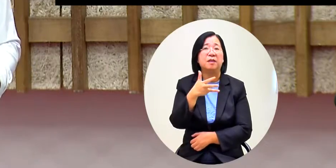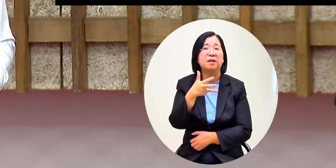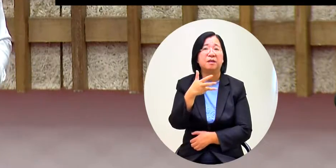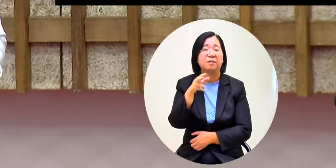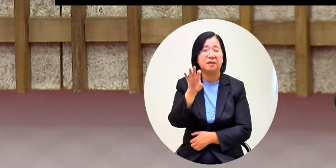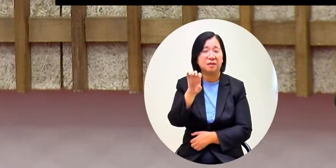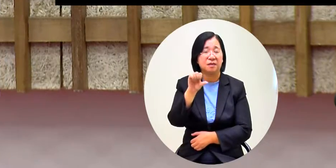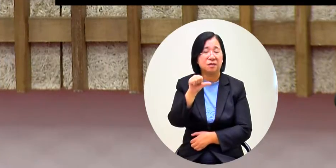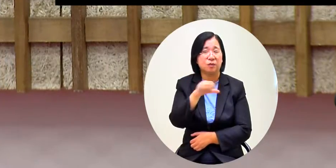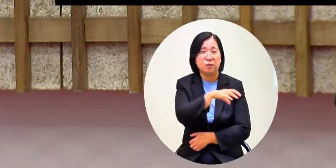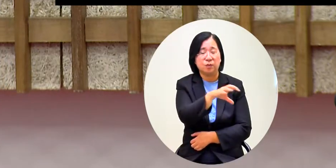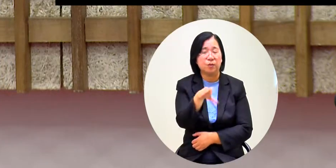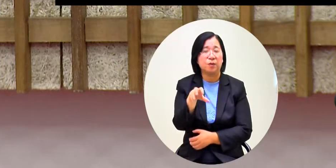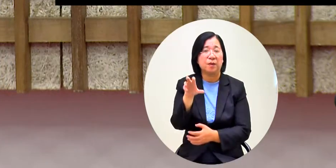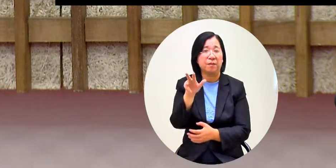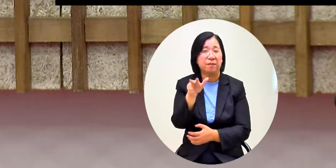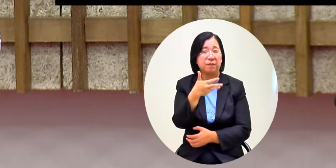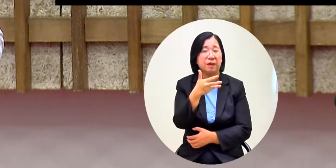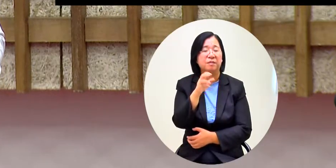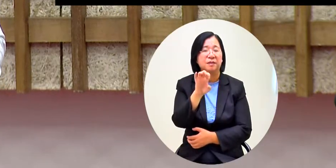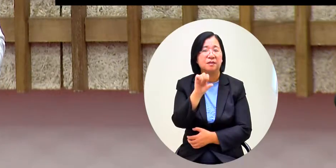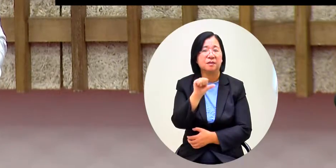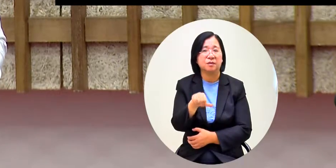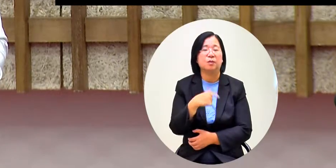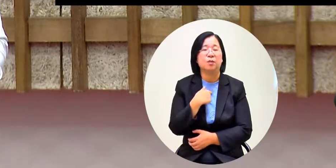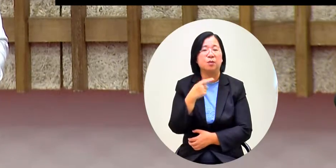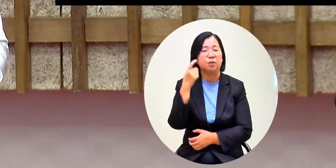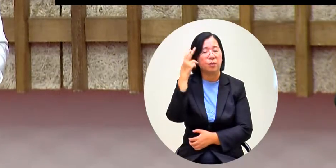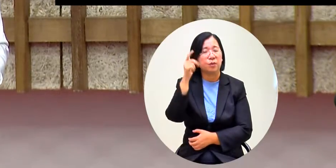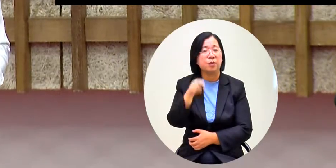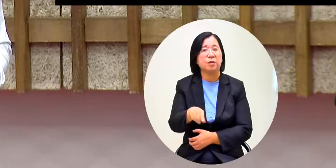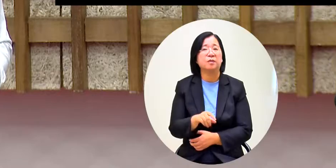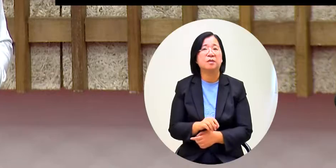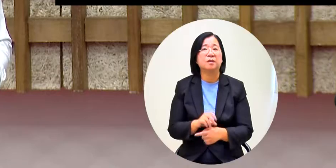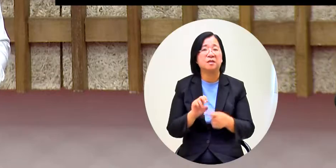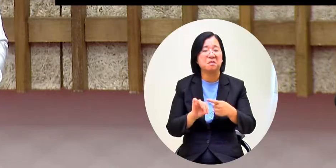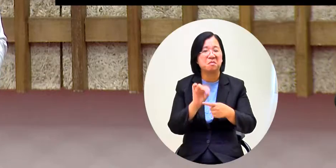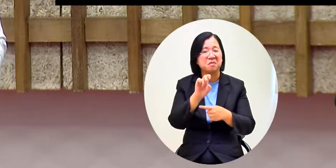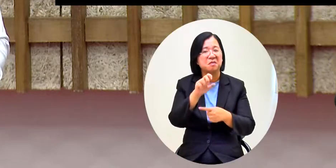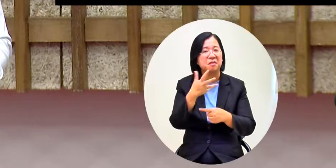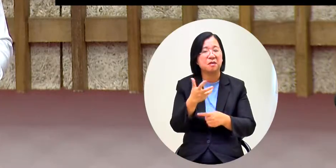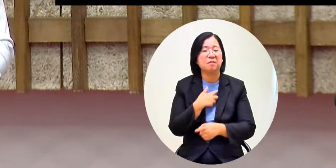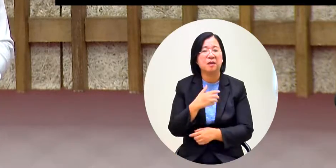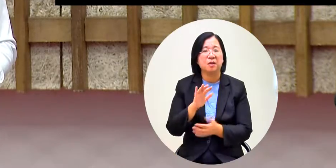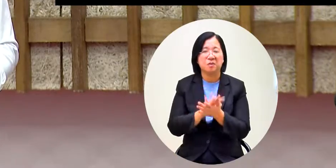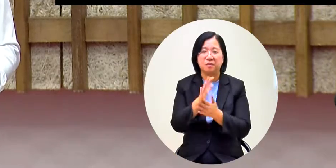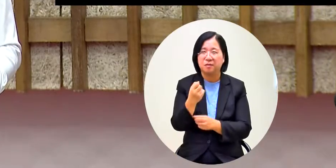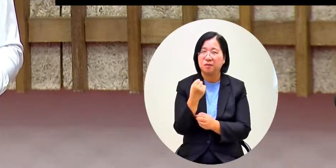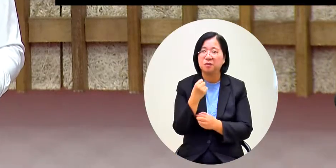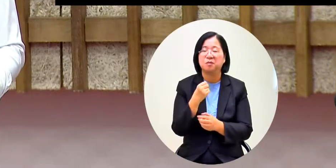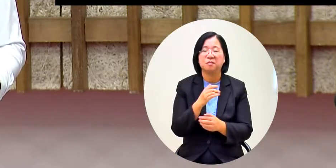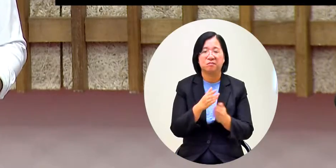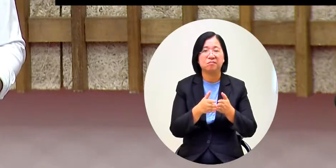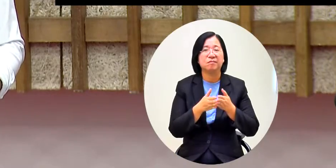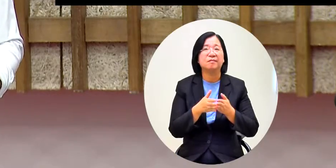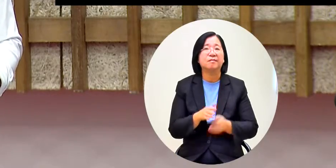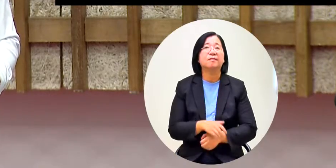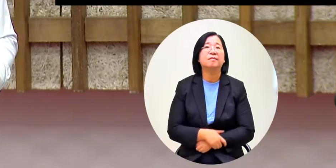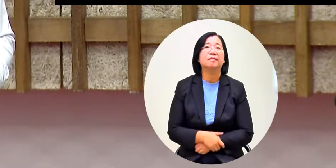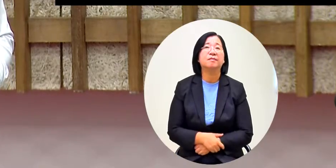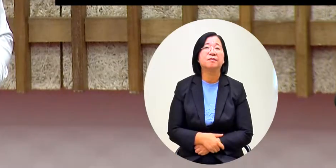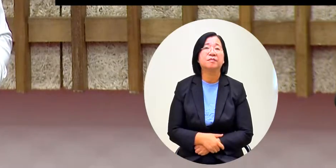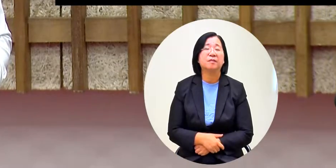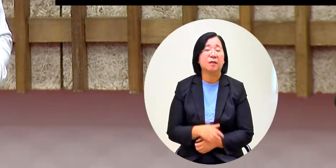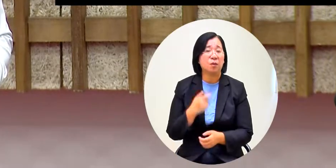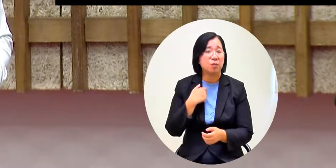概是只有18%，所以我认为有非常高度的成长空间，未来可以努力的方向。那我们看下一页，所以我认为